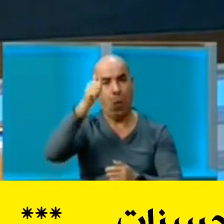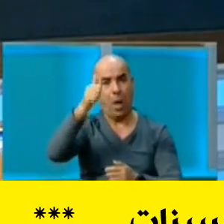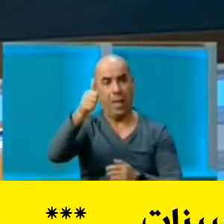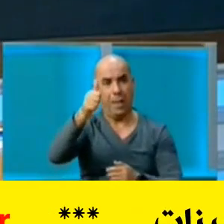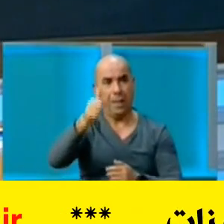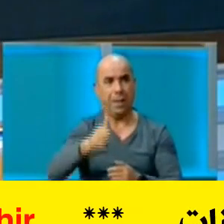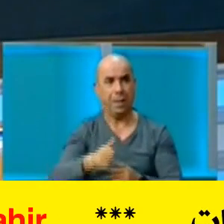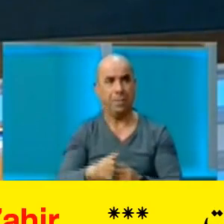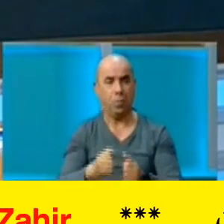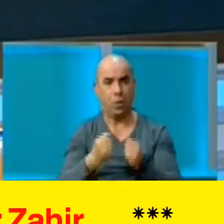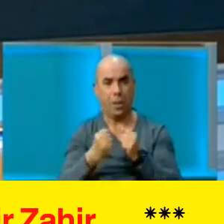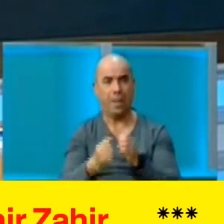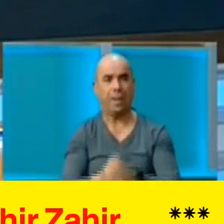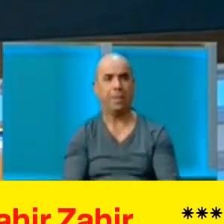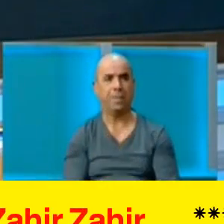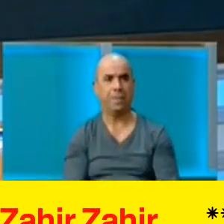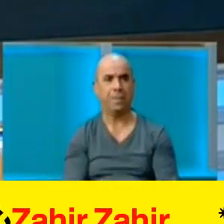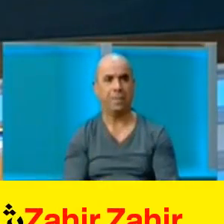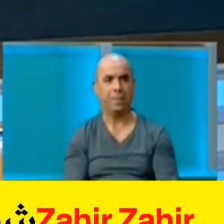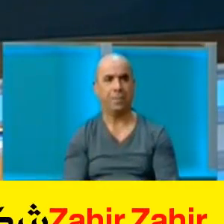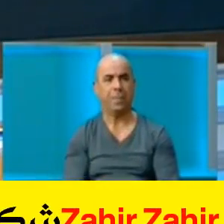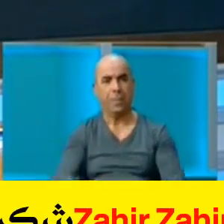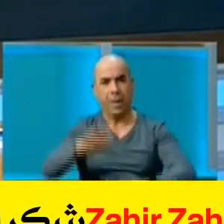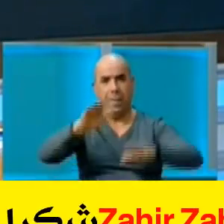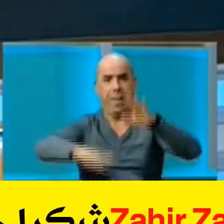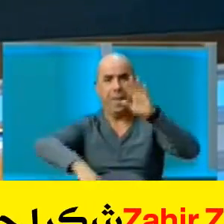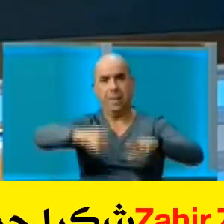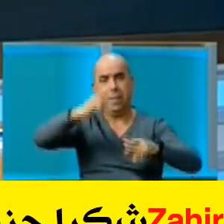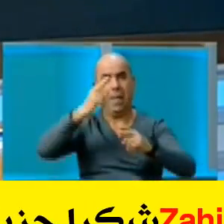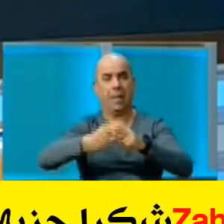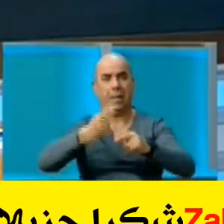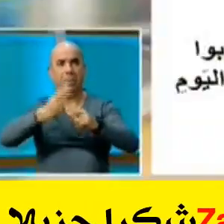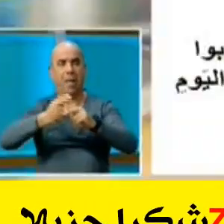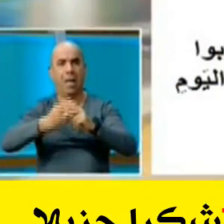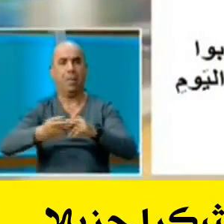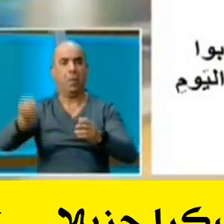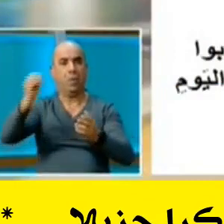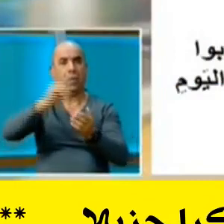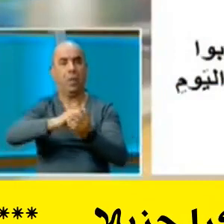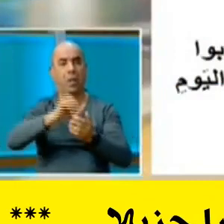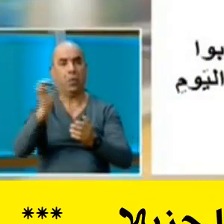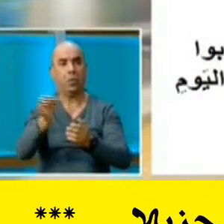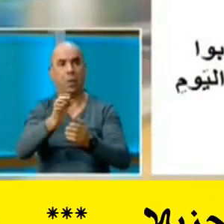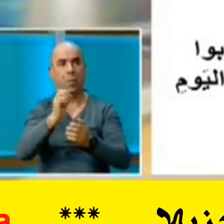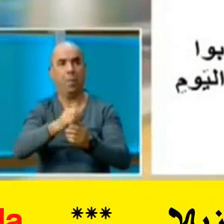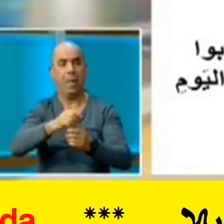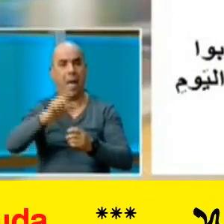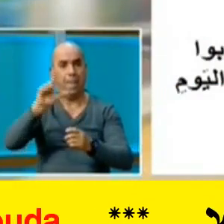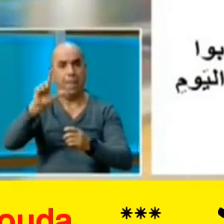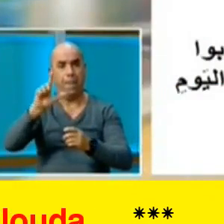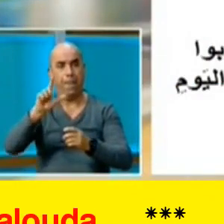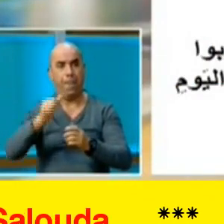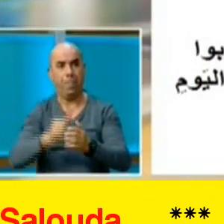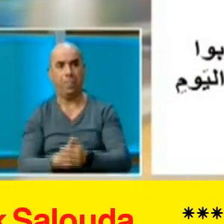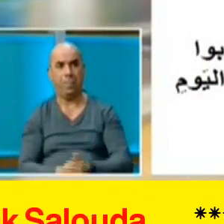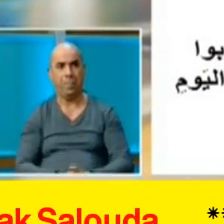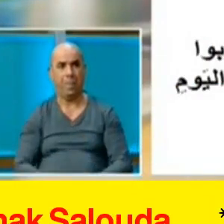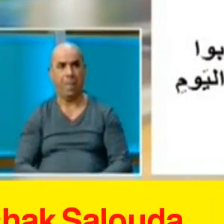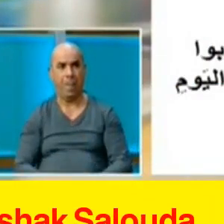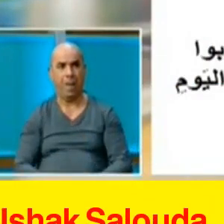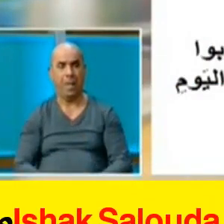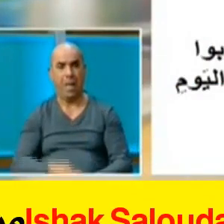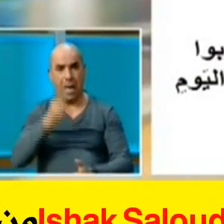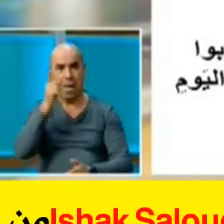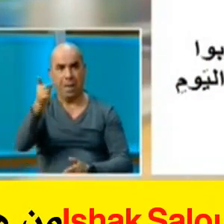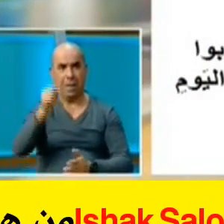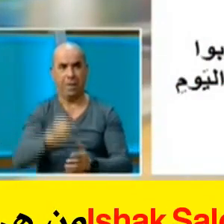نراها فيما بعد. إذن بالنسبة للأسماء الموصولة التي تكتب بلام واحدة مشددة هي كل من